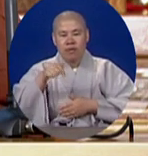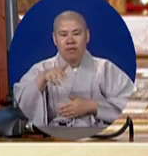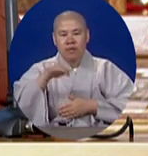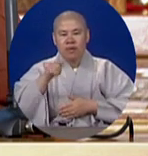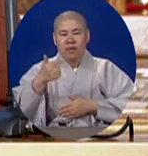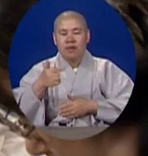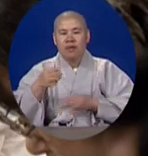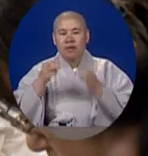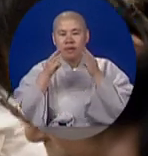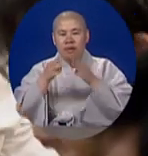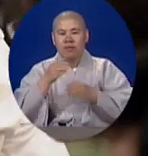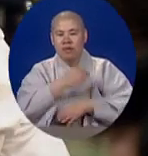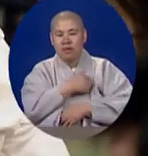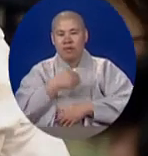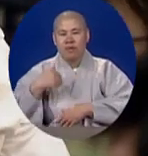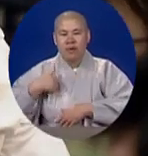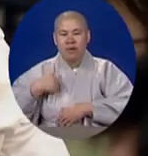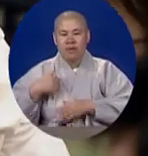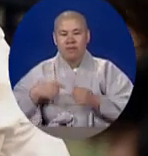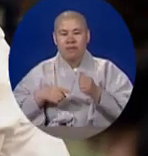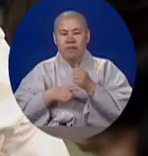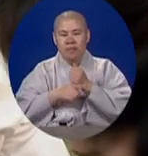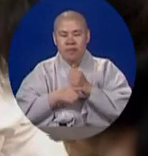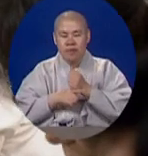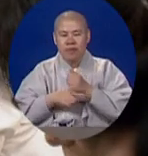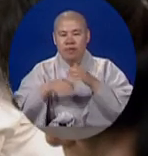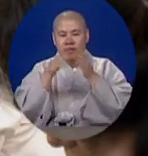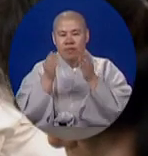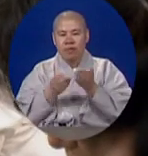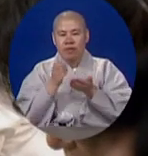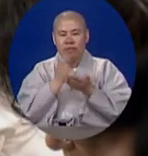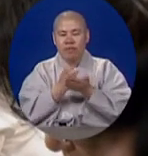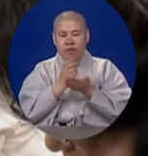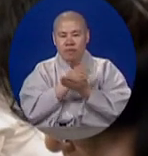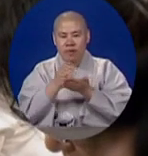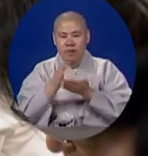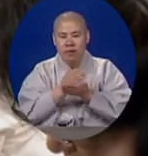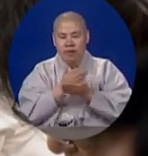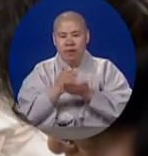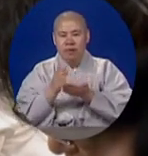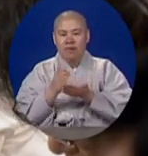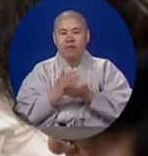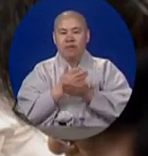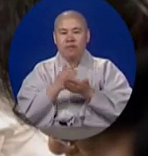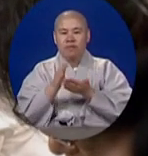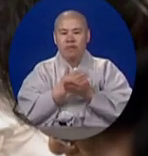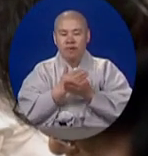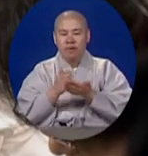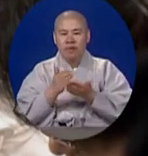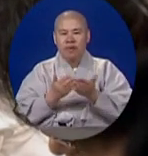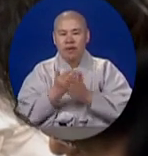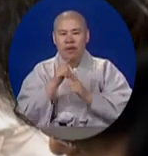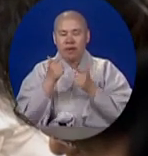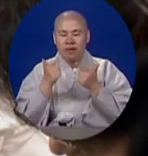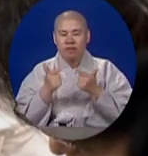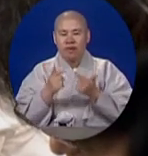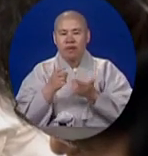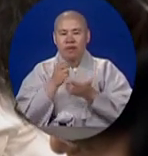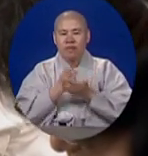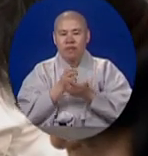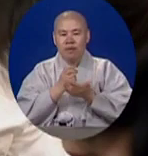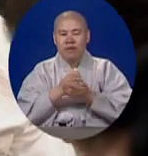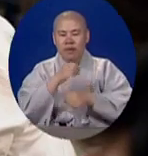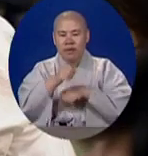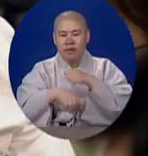부족하다. 뜻으로 일체법을 분별하되 따라서 분별을 일으키지 아니하면 법에서 자제를 얻고